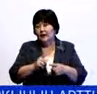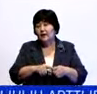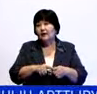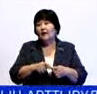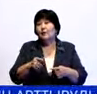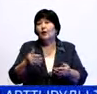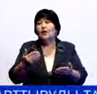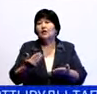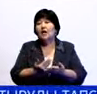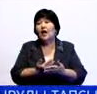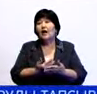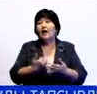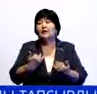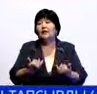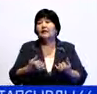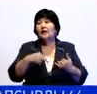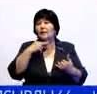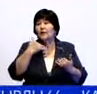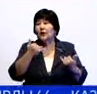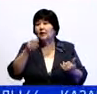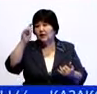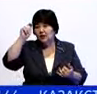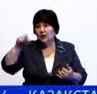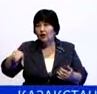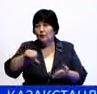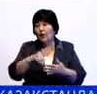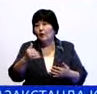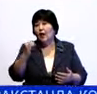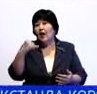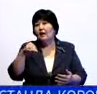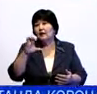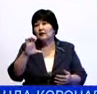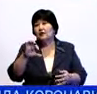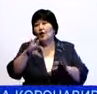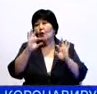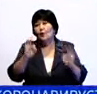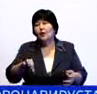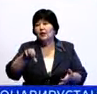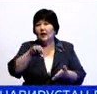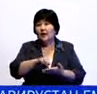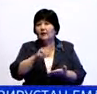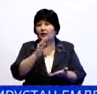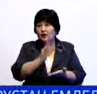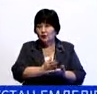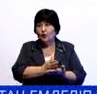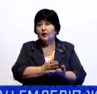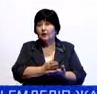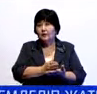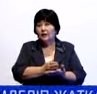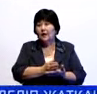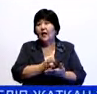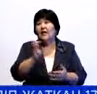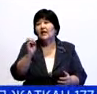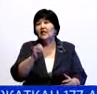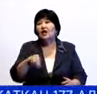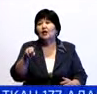бұл жаңа жобаларға жаны құмар жігіт болатын. Осы бүгінгі айтыс өнерінің қазанында қайнап жүрген Ержан